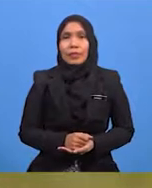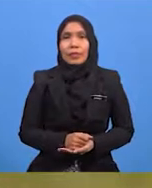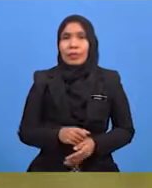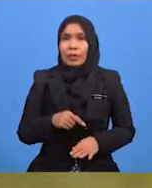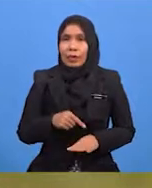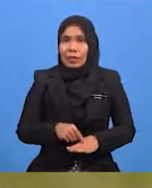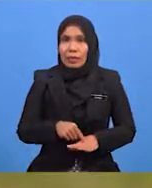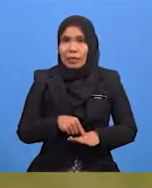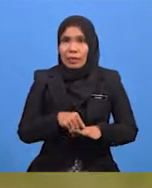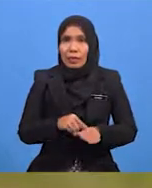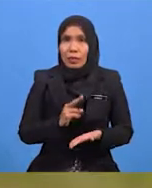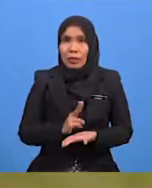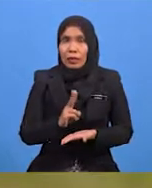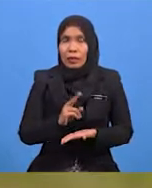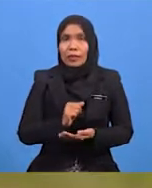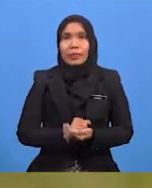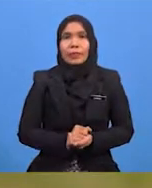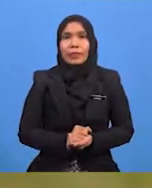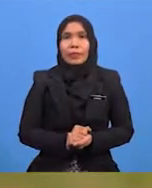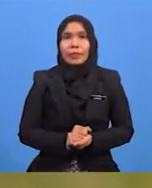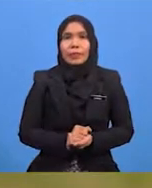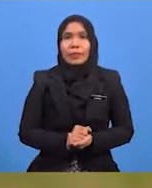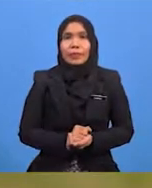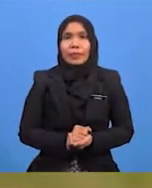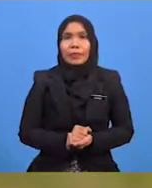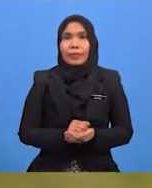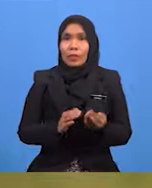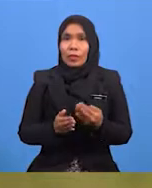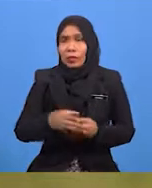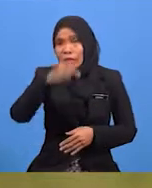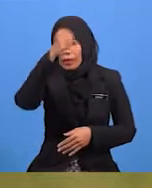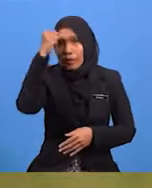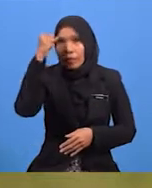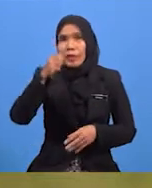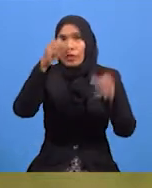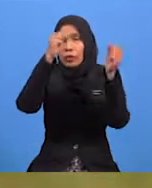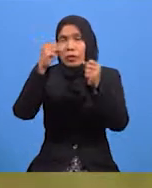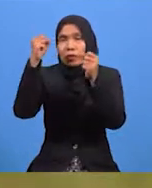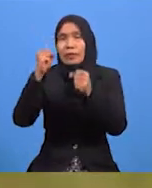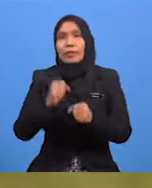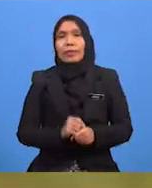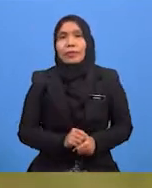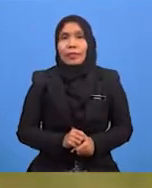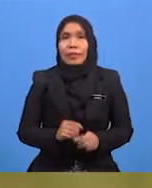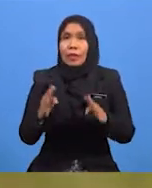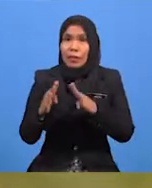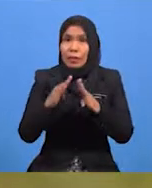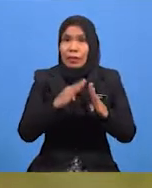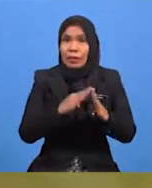yang baru di bandar. Oleh sebab suasana dan persekitaran